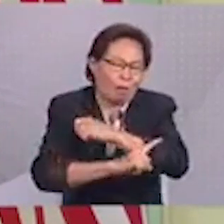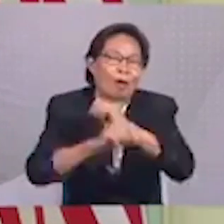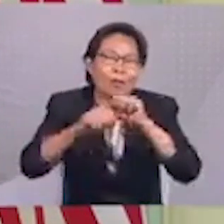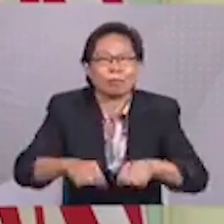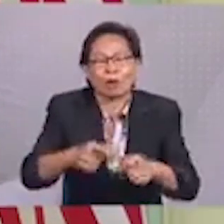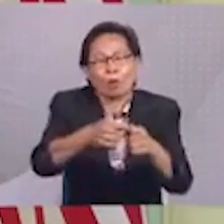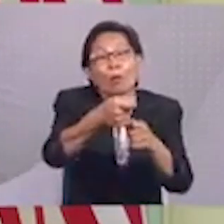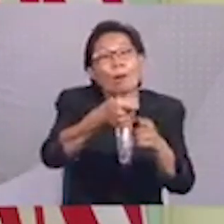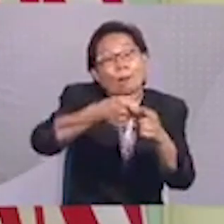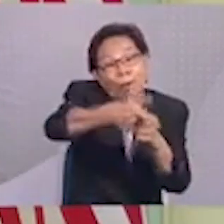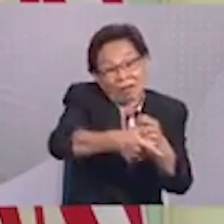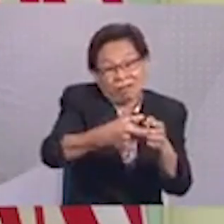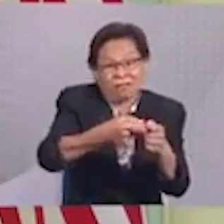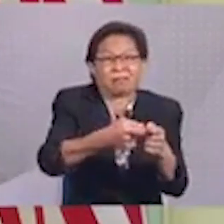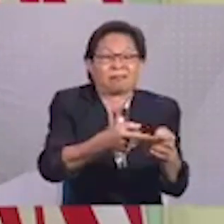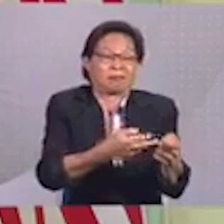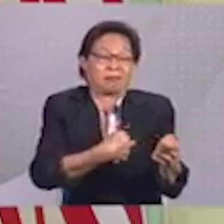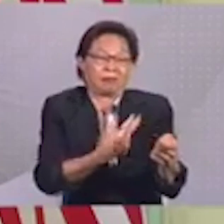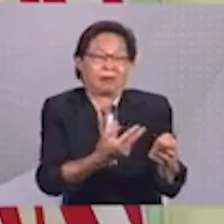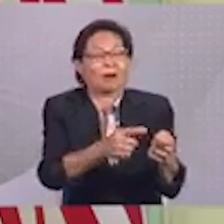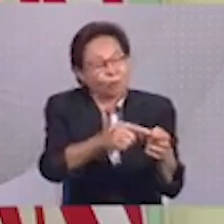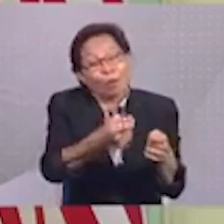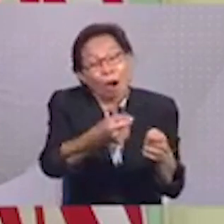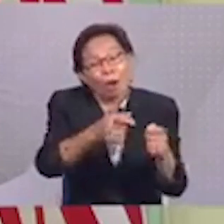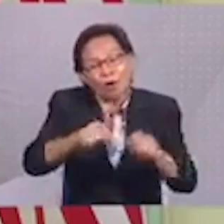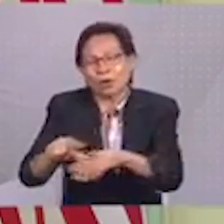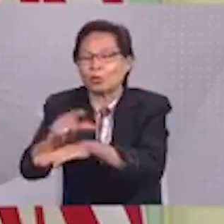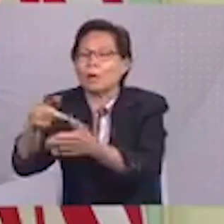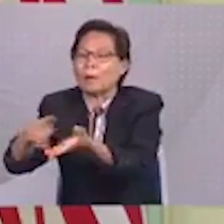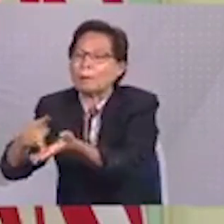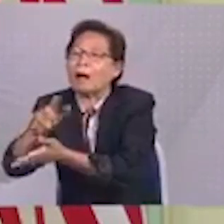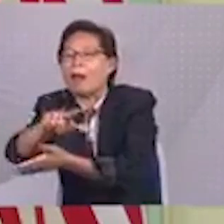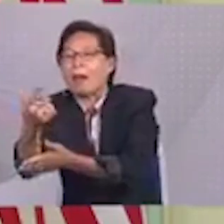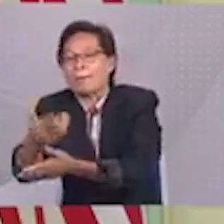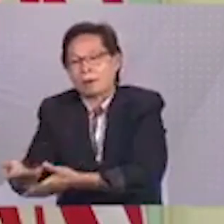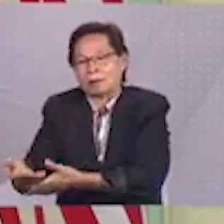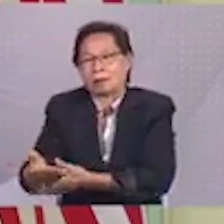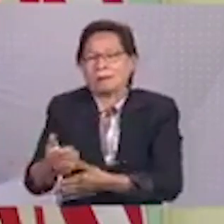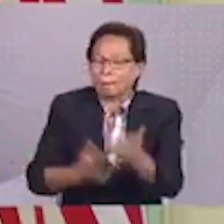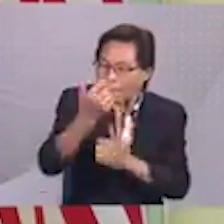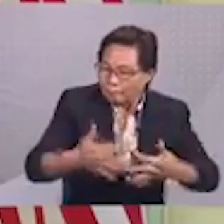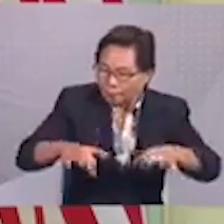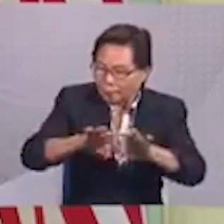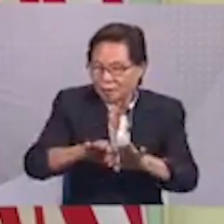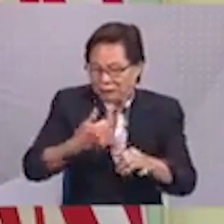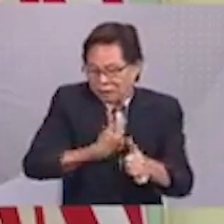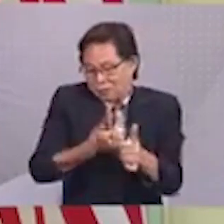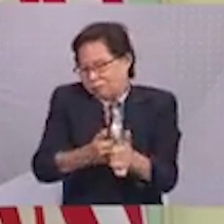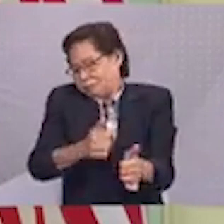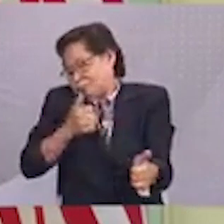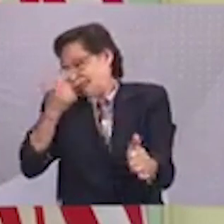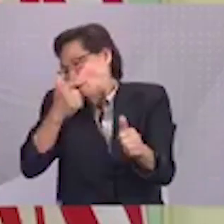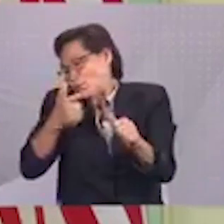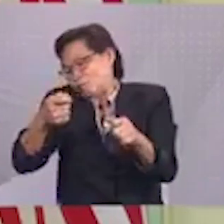boleh digunakan untuk perkara-perkara yang lain. Jadi yang pentingnya untuk mengelakkan diri daripada di-compound dan